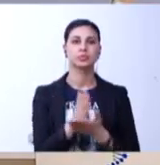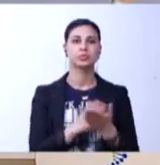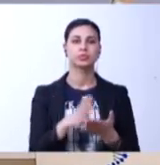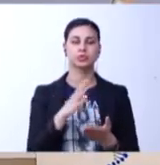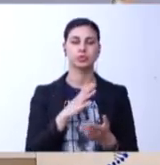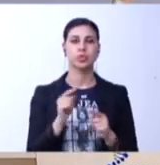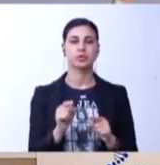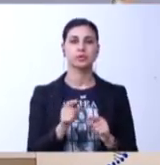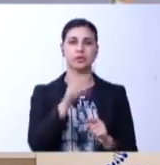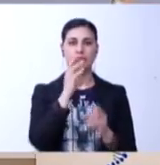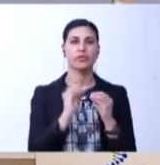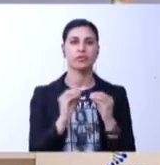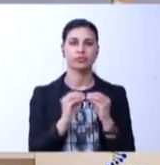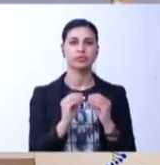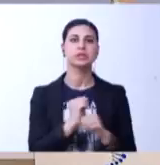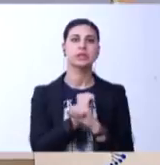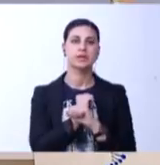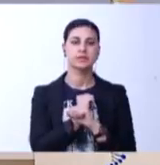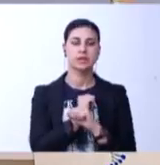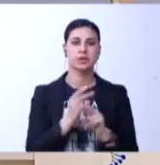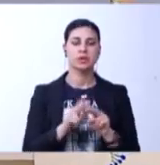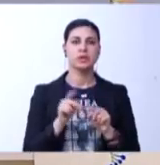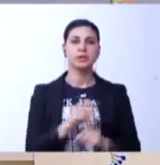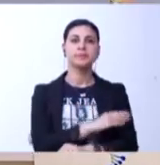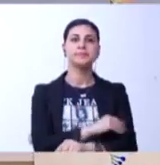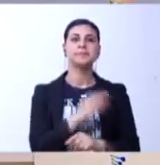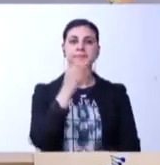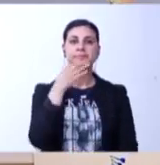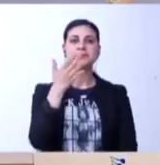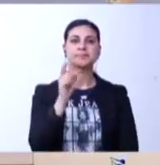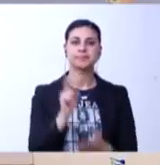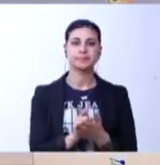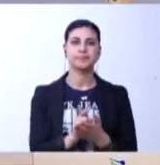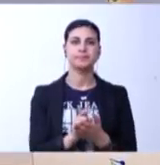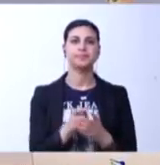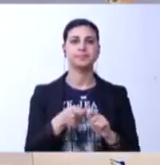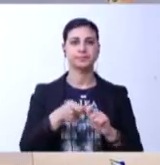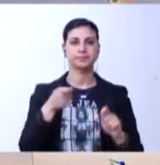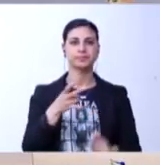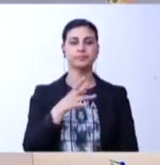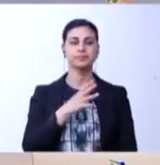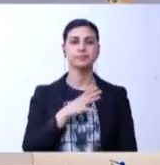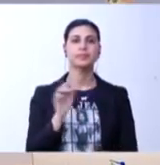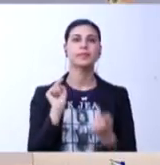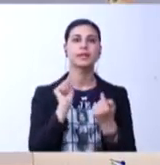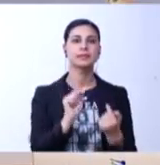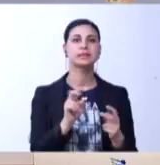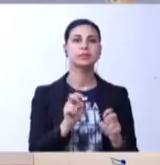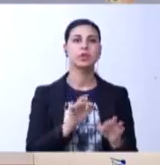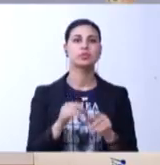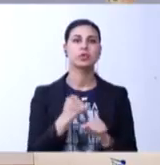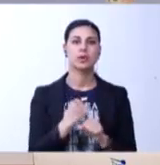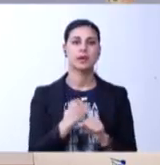ვიცვლიდით ზეწოლას, იმ ხანგრძლივობით უნდა დავასვენოთ ეს კუნთი. ამის შემდეგ აუცილებლად გავჭიმოთ, ანუ საწინააღმდეგო